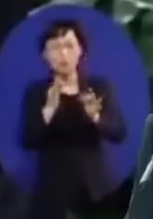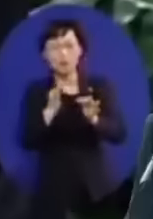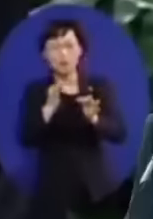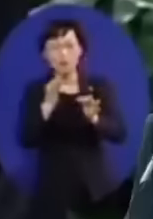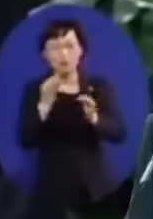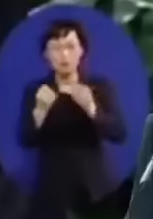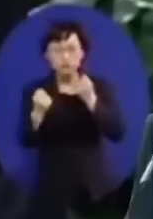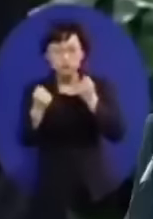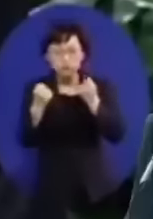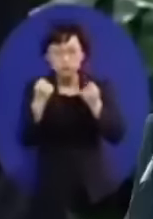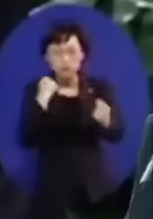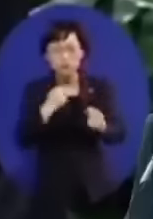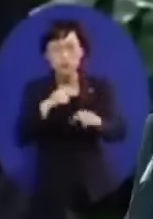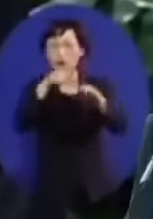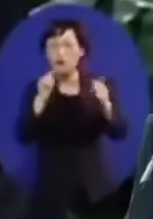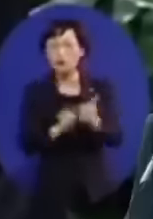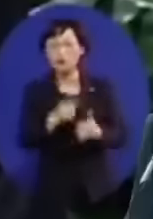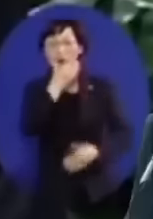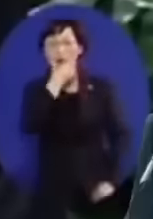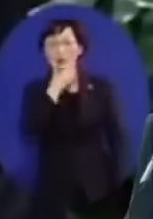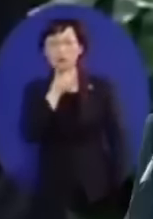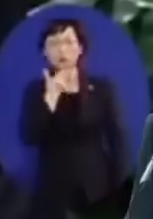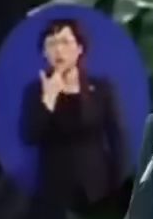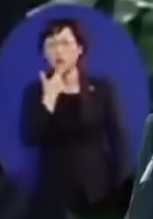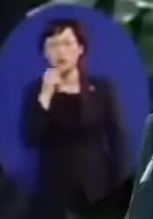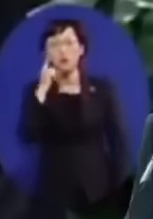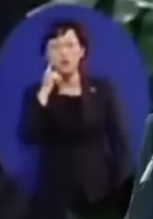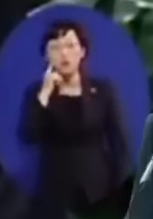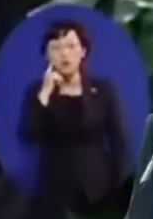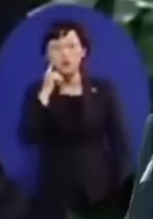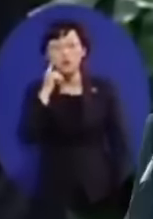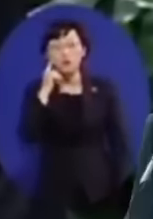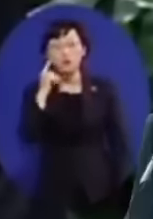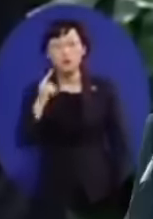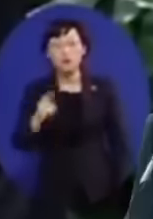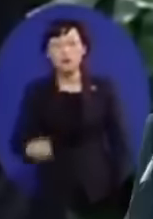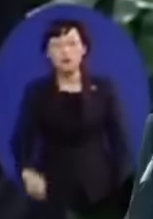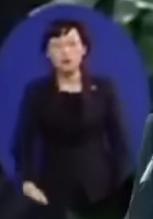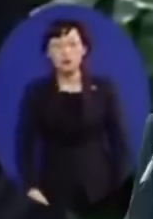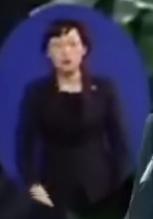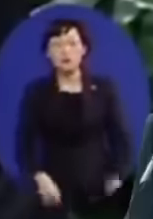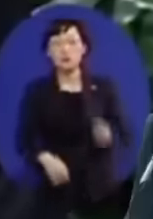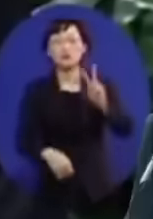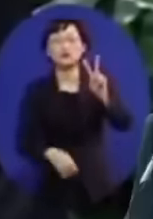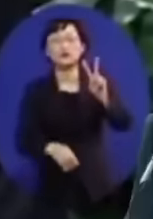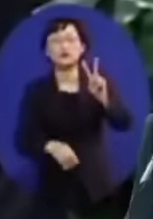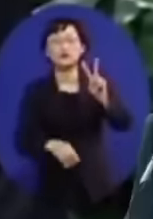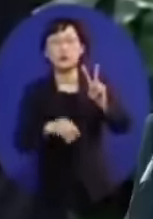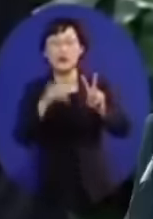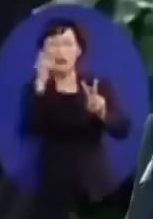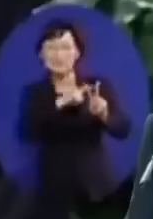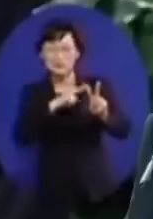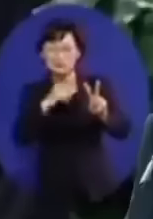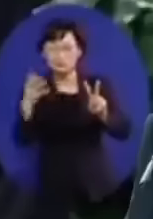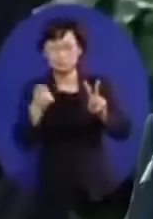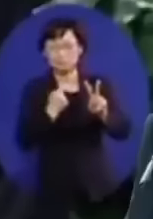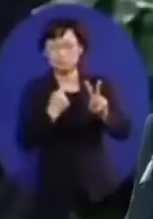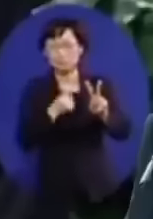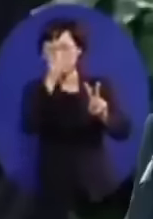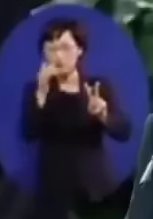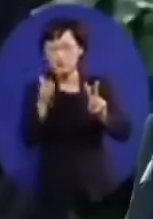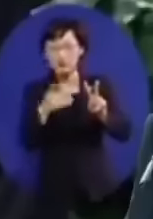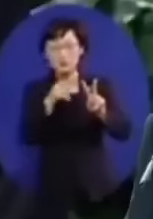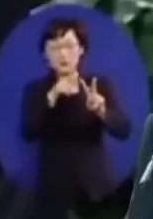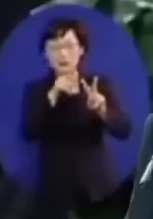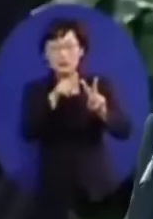그래도 마음의 행복이 없습니다. 왜냐하면 두 가지 악을 품고 있기 때문인 것입니다. 그 중에 한 가지